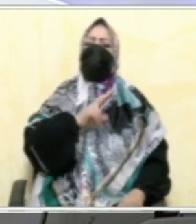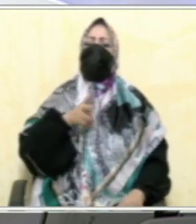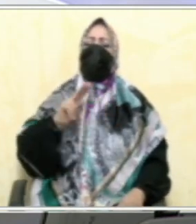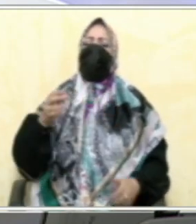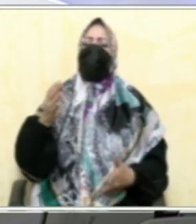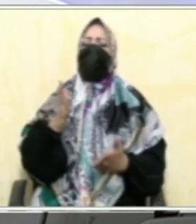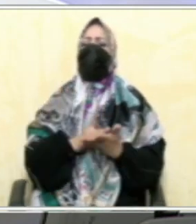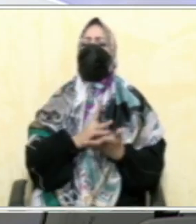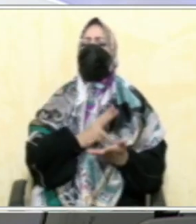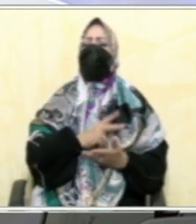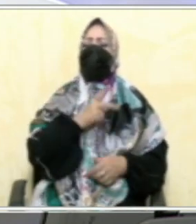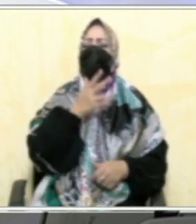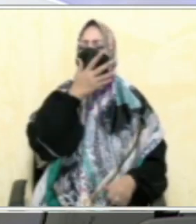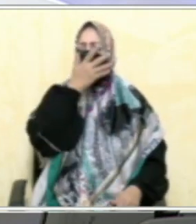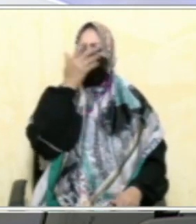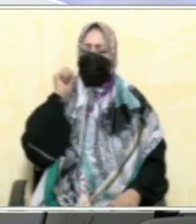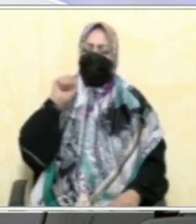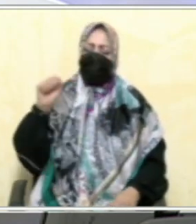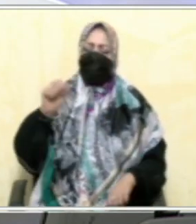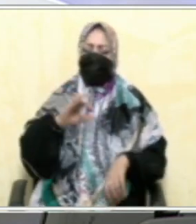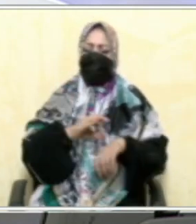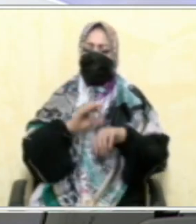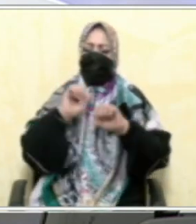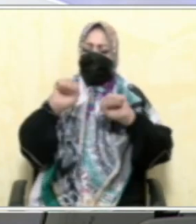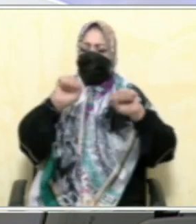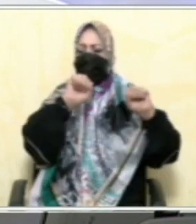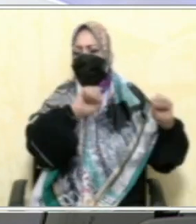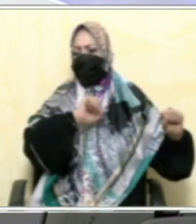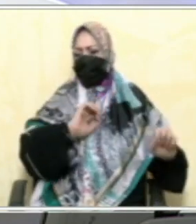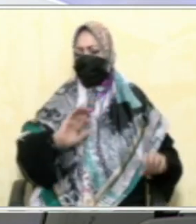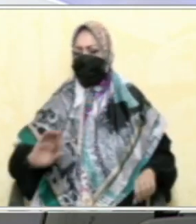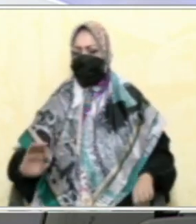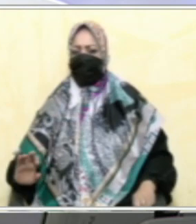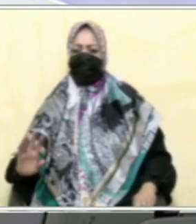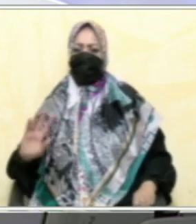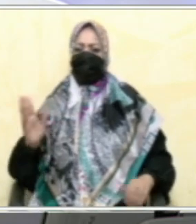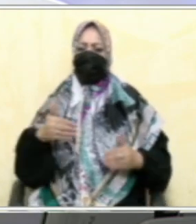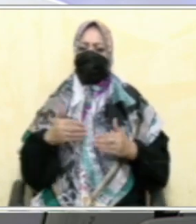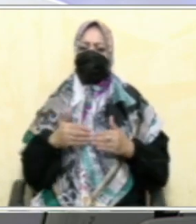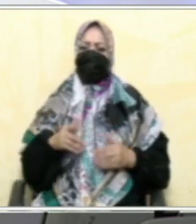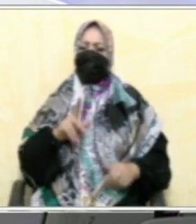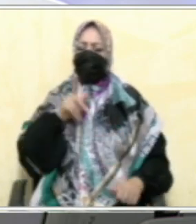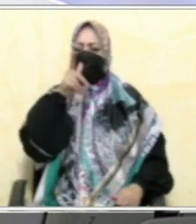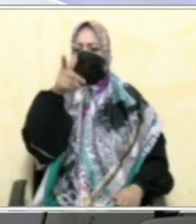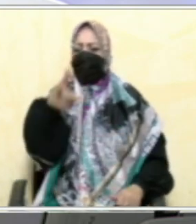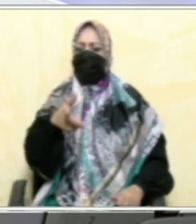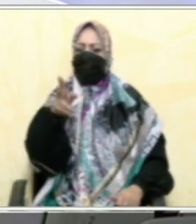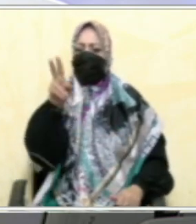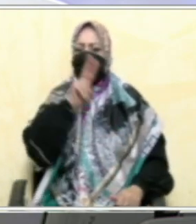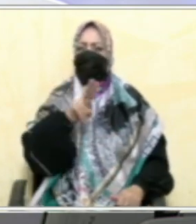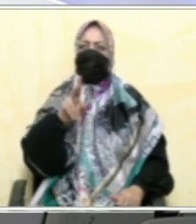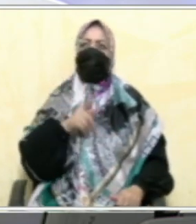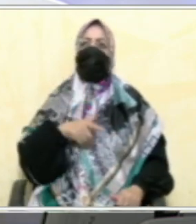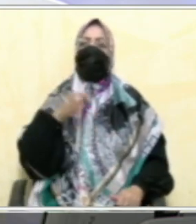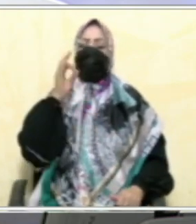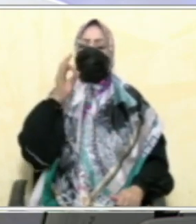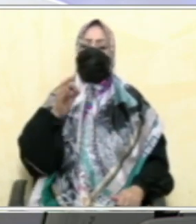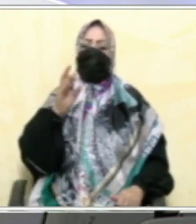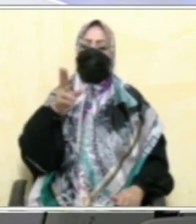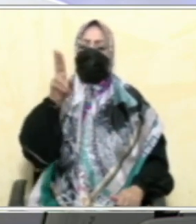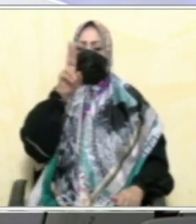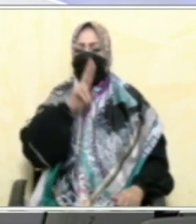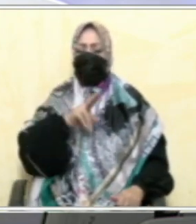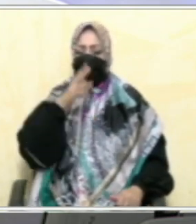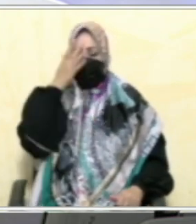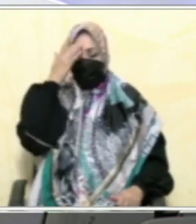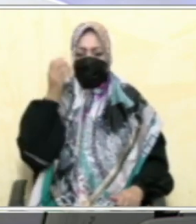قال تعالى فاسألوا أهل الذكر إن كنتم لا تعلمون. جميلة من طرابلس تكلمت على المسألة اللي ذكرتها، وهي تؤكد